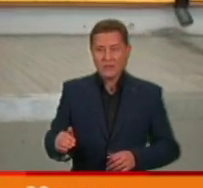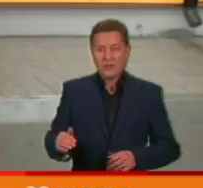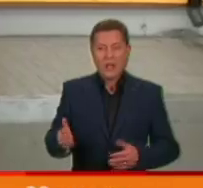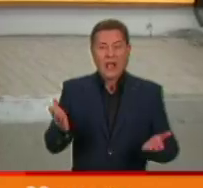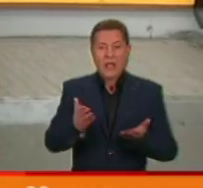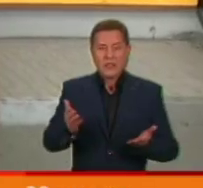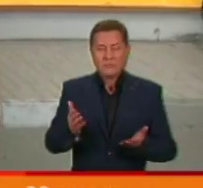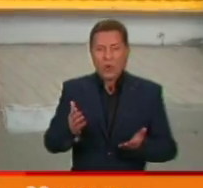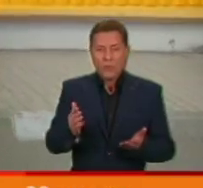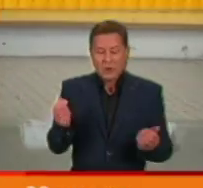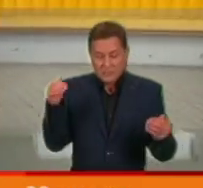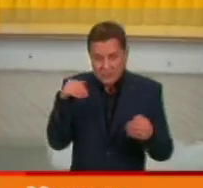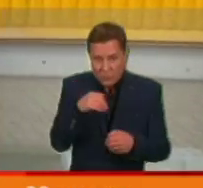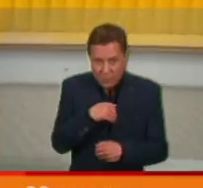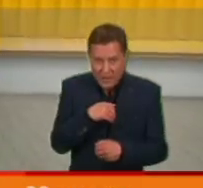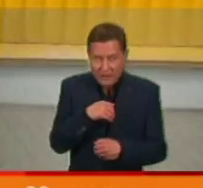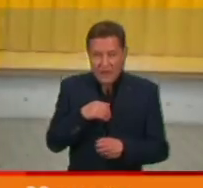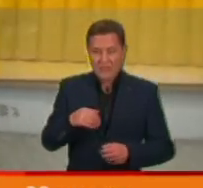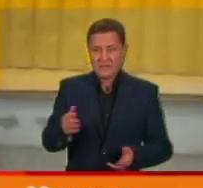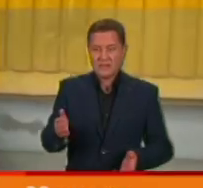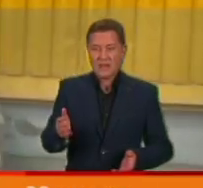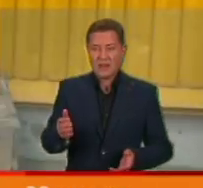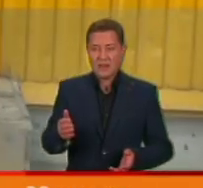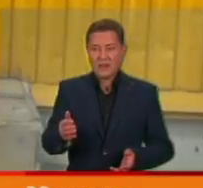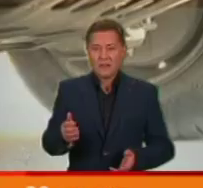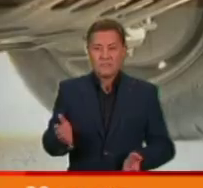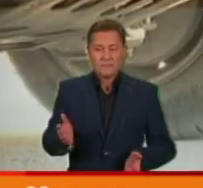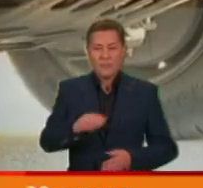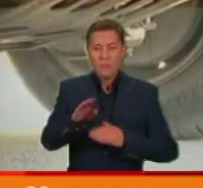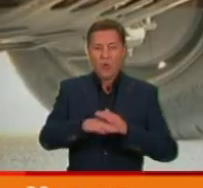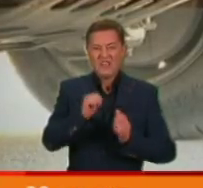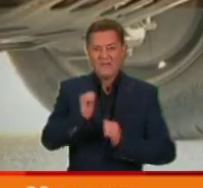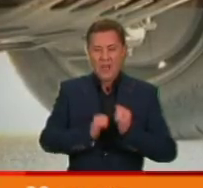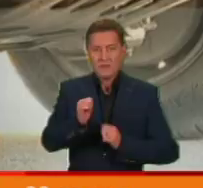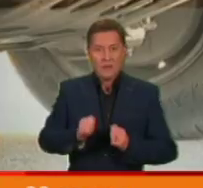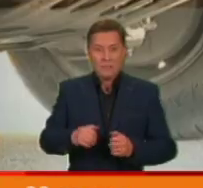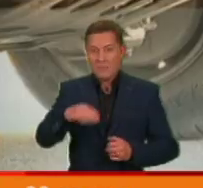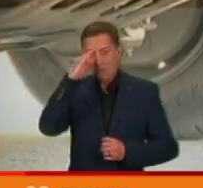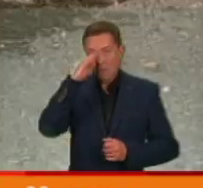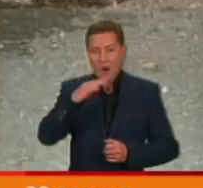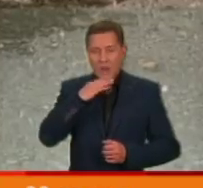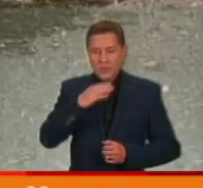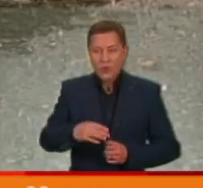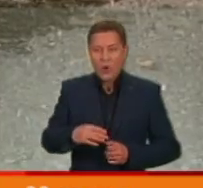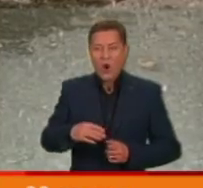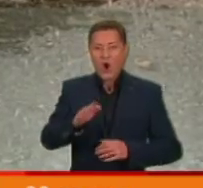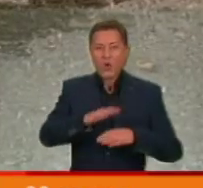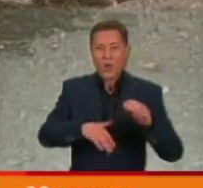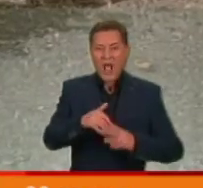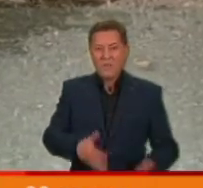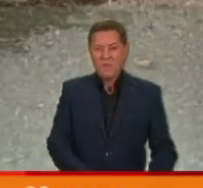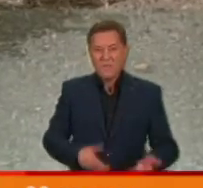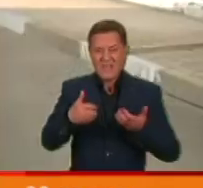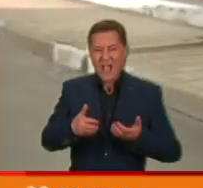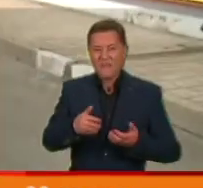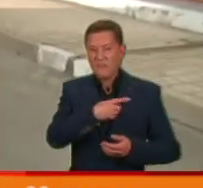Яким-то образом був під кар, ну, під двигатель. Нестямлений від жаху батька спромігся руками підняти